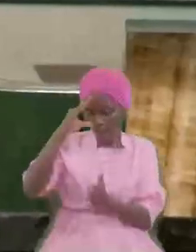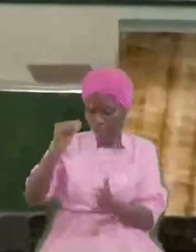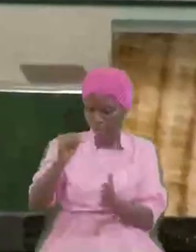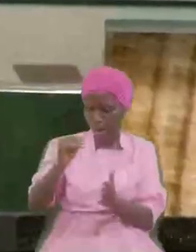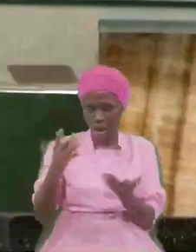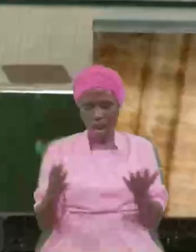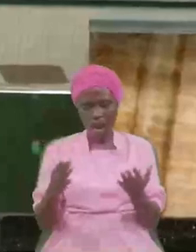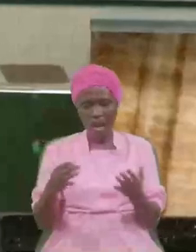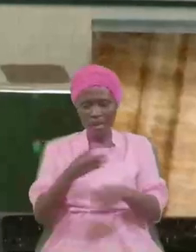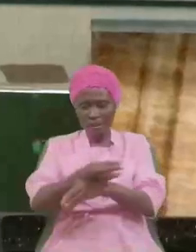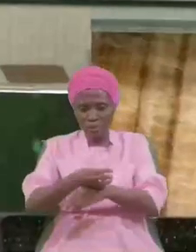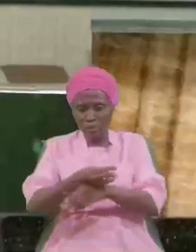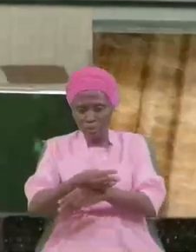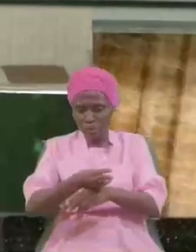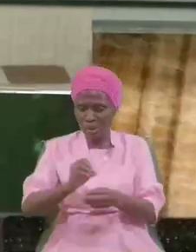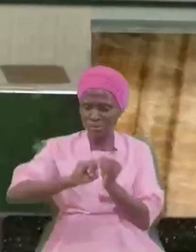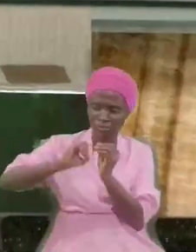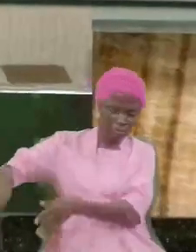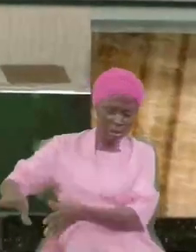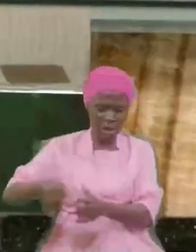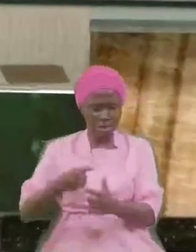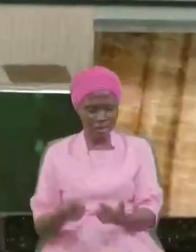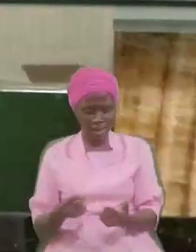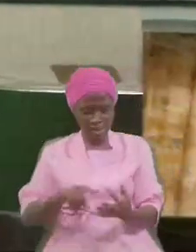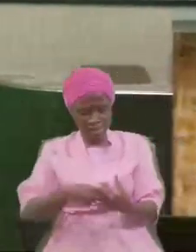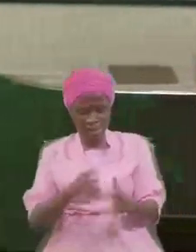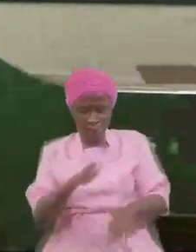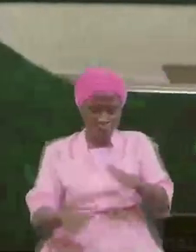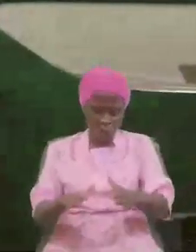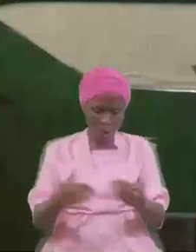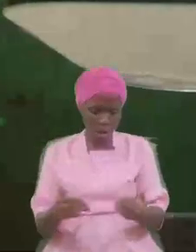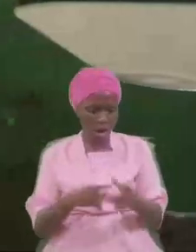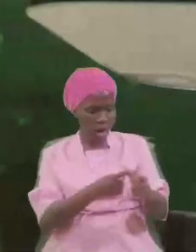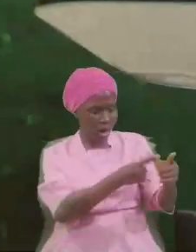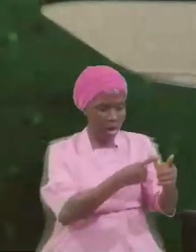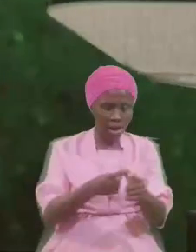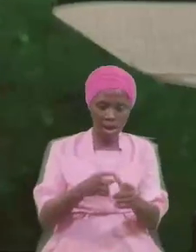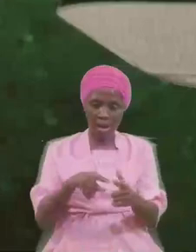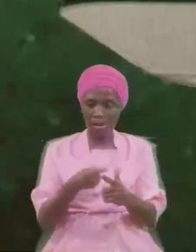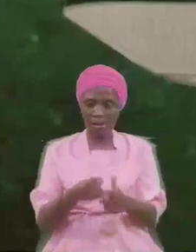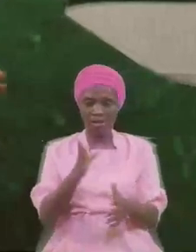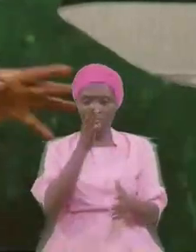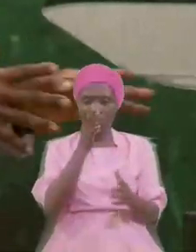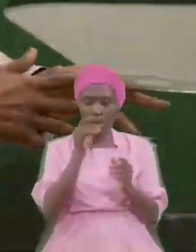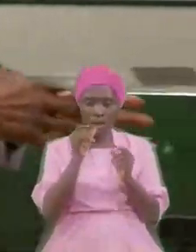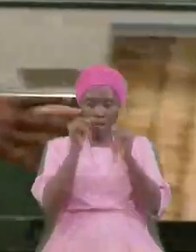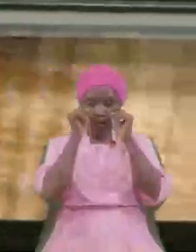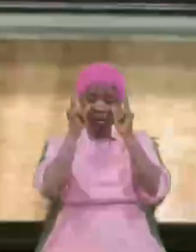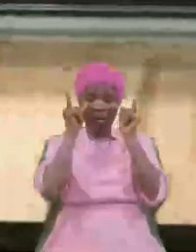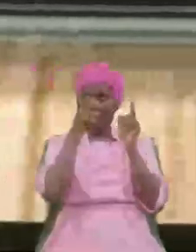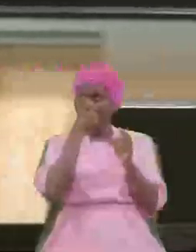comme je me tiens. Il marche comme je marche. Il court comme je peux courir. Et la mère a ouvert les yeux et a